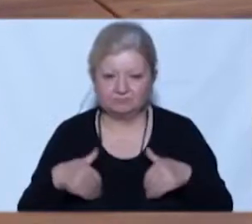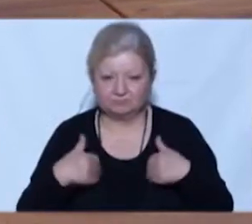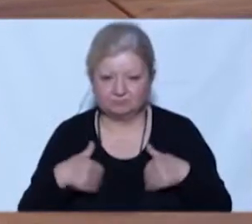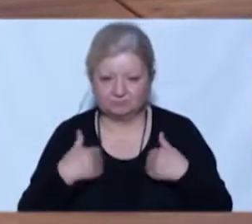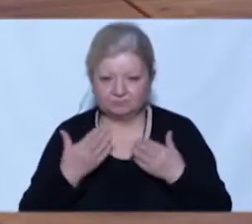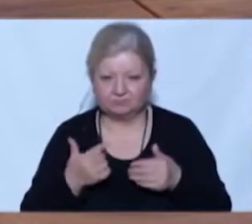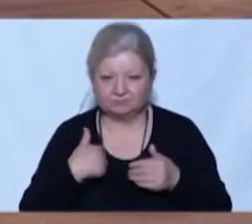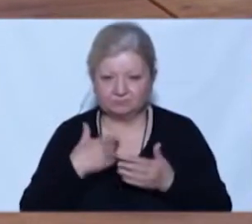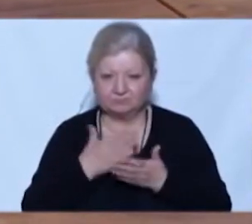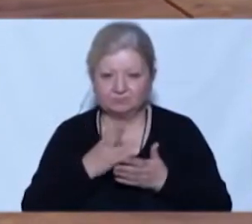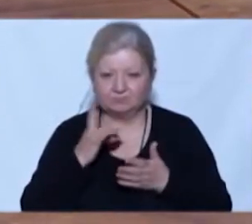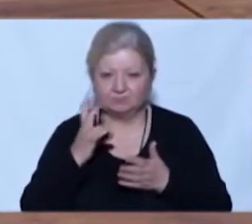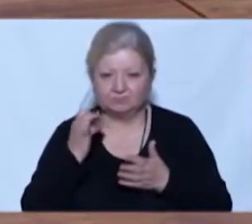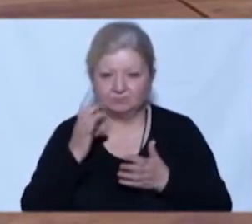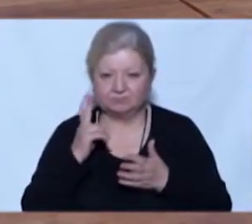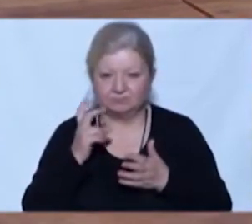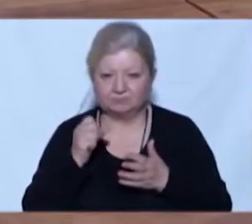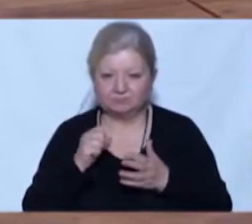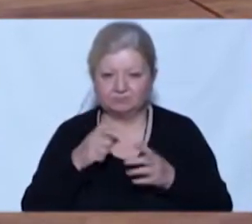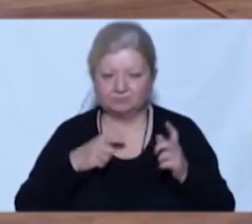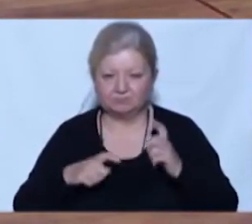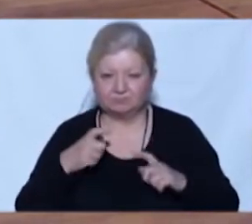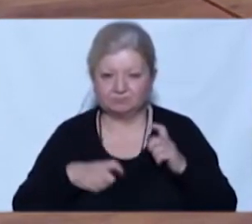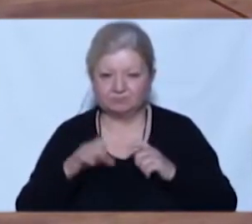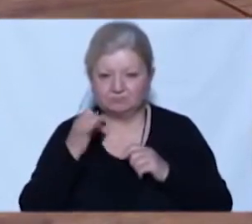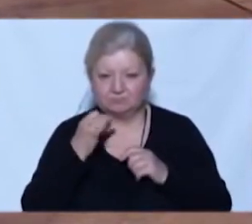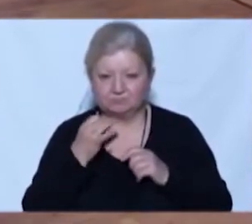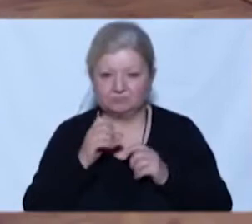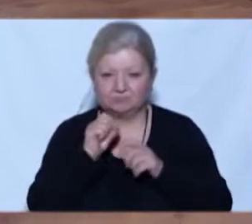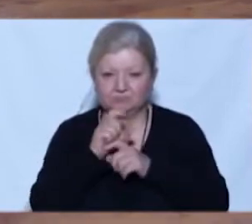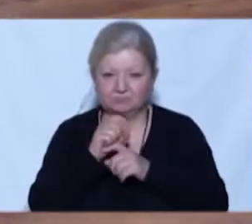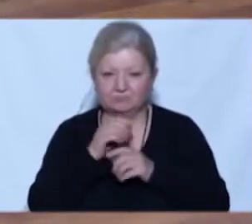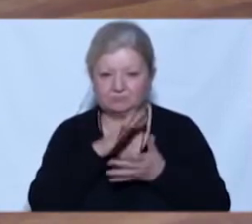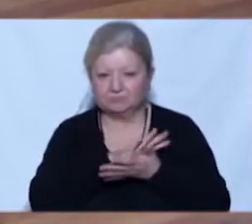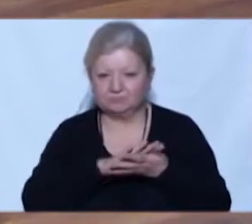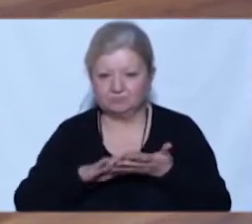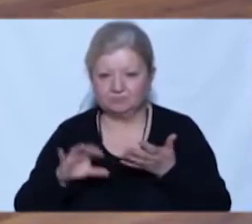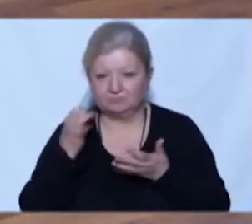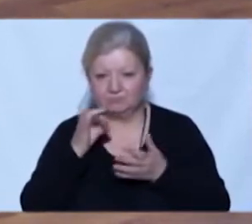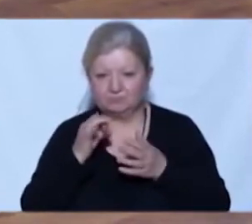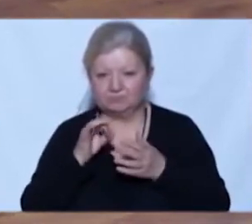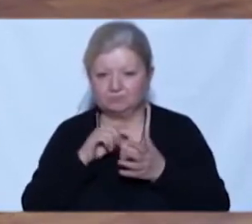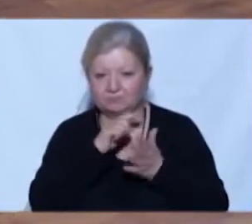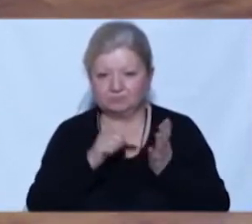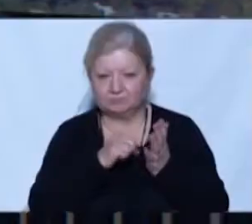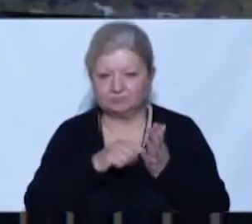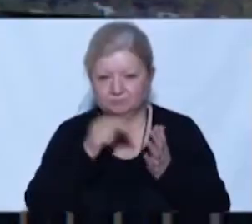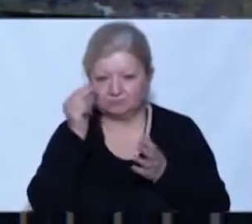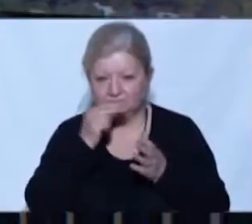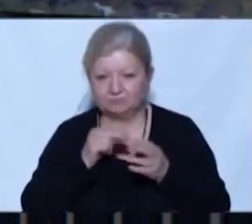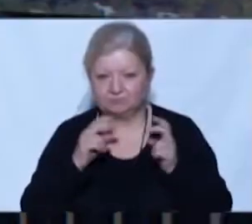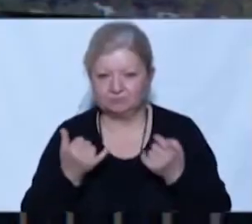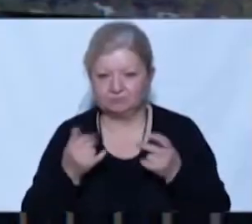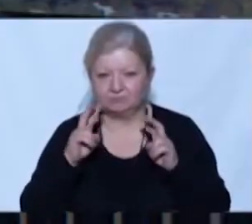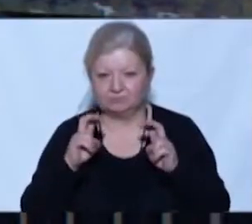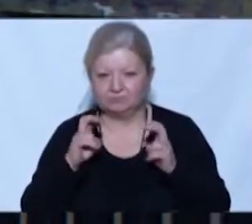მოგესალმებით ბავშვებო, მე გახლავართ ნიკა გურგენიძე, თქვენი ისტორიის პედაგოგი, მე 11 კლასში ვაგრძელებთ ისტორიის საკითხების შესწავლას და ჩვენ